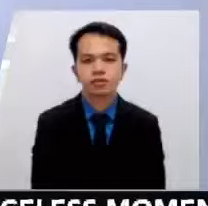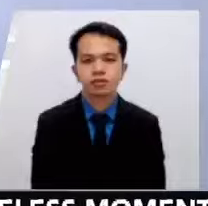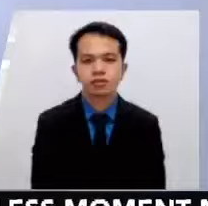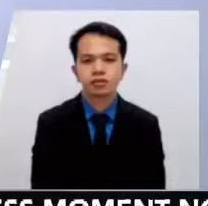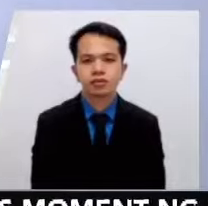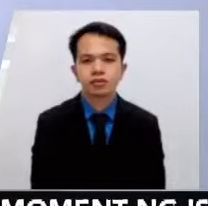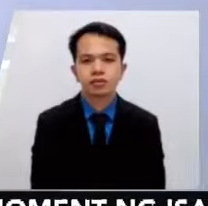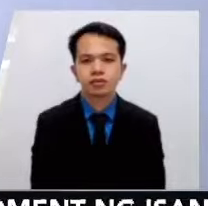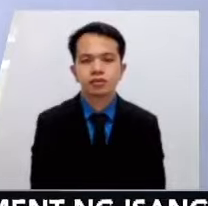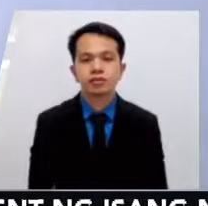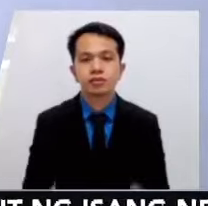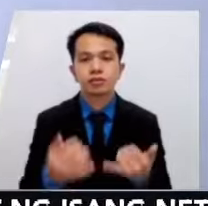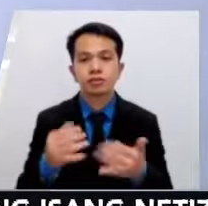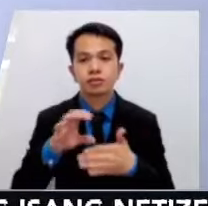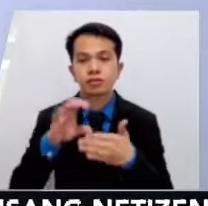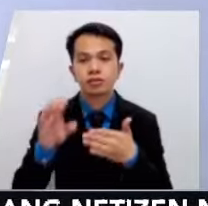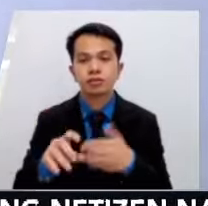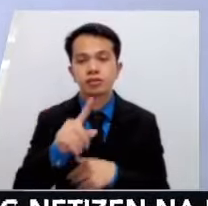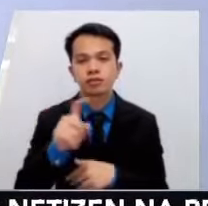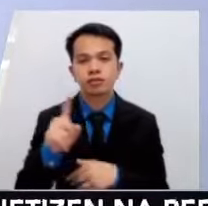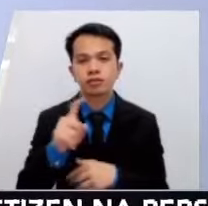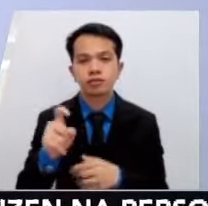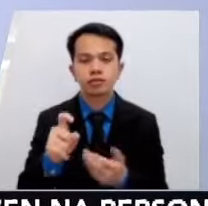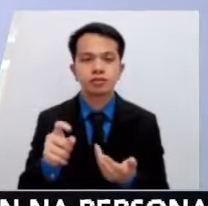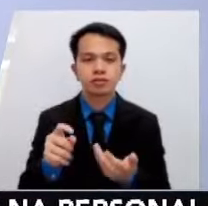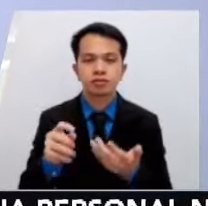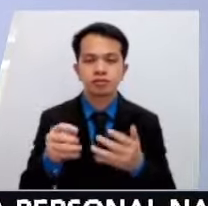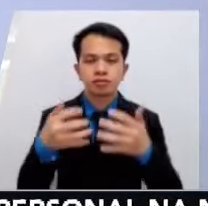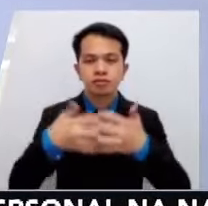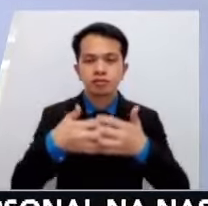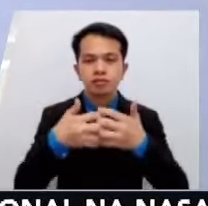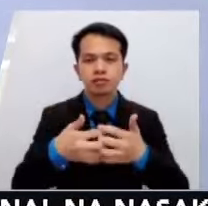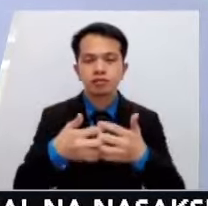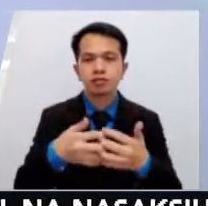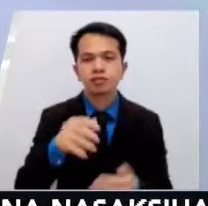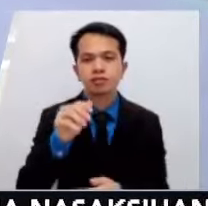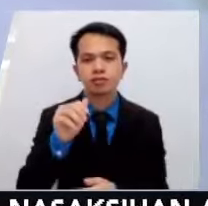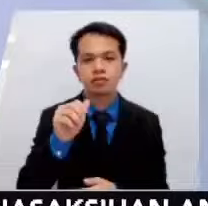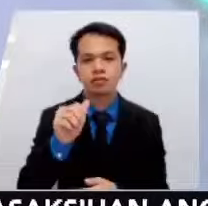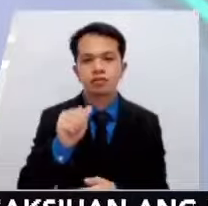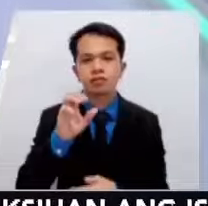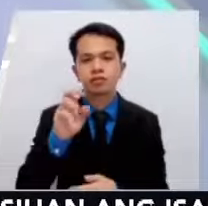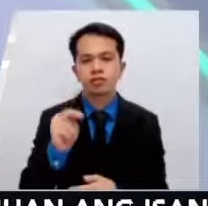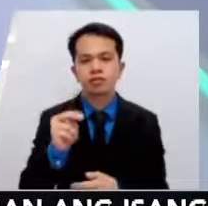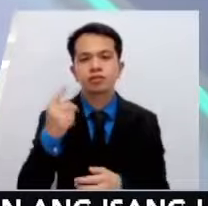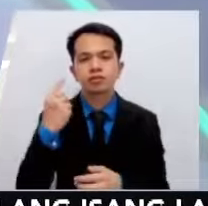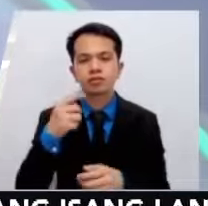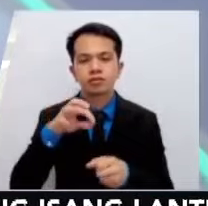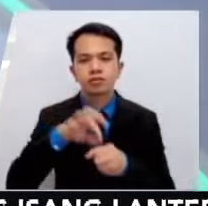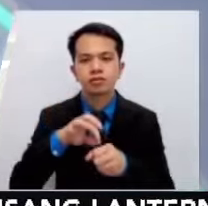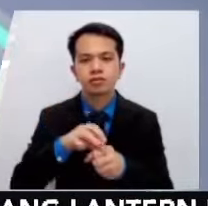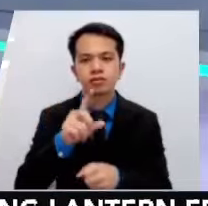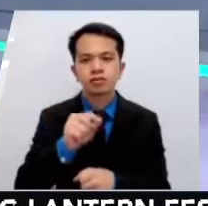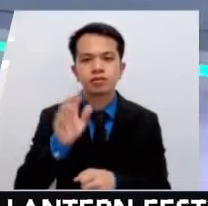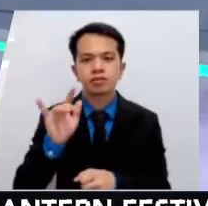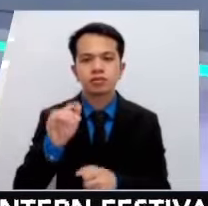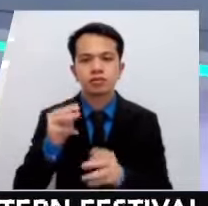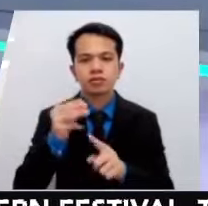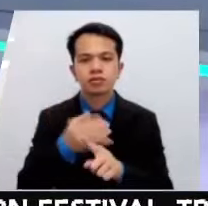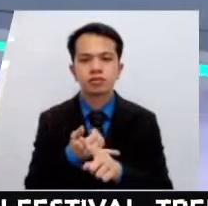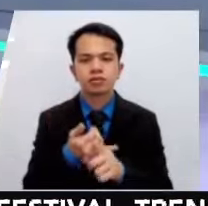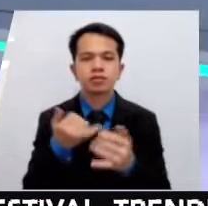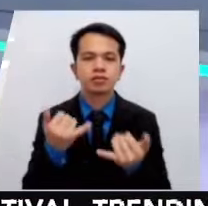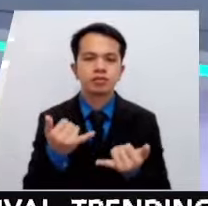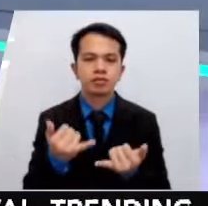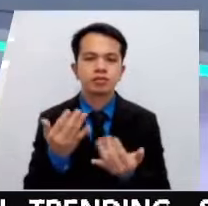Kompleto na ang mahigit 100 automated counting machines o ACM na gagamitin sa eleksyon 2025 sa Mayo. Maiulat on the spot si